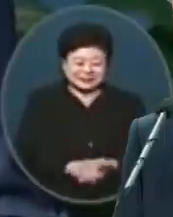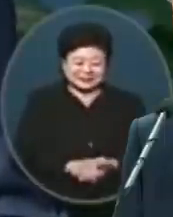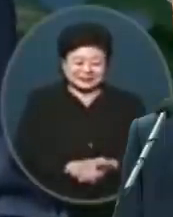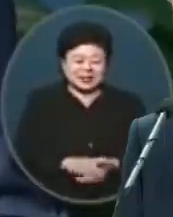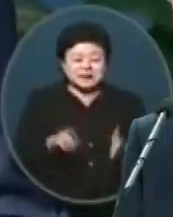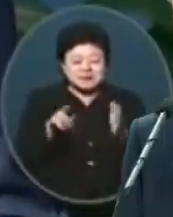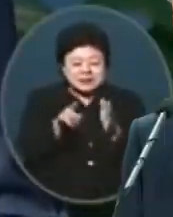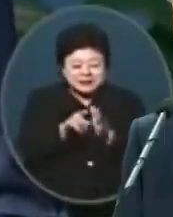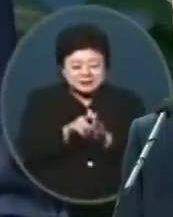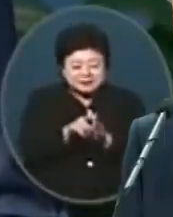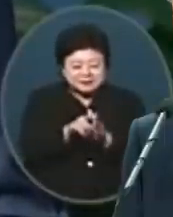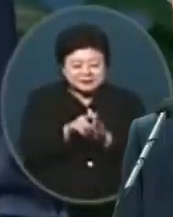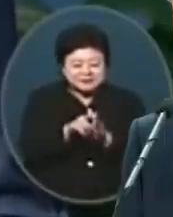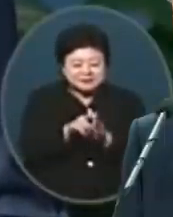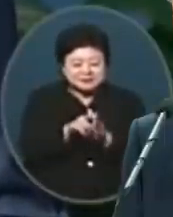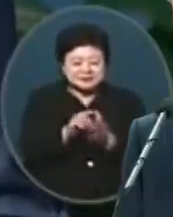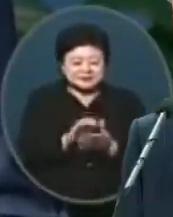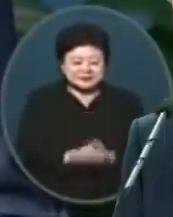믿음의